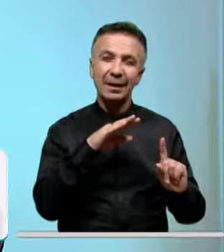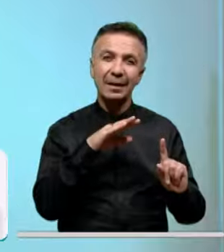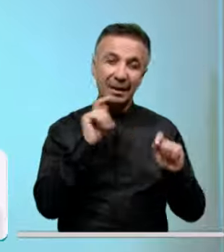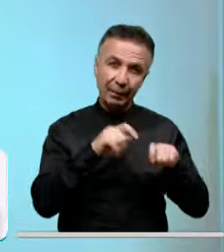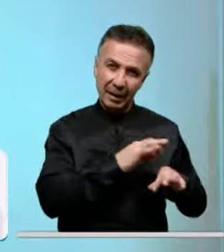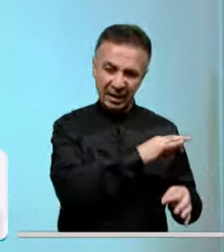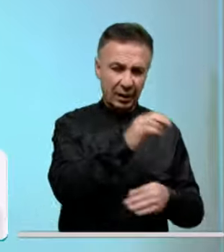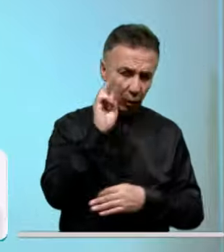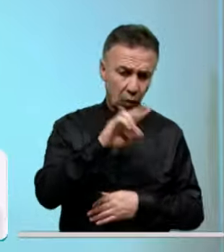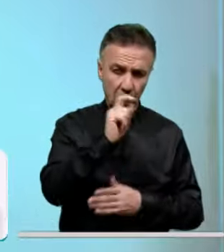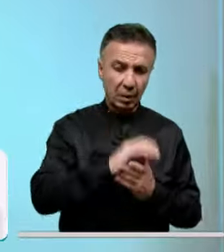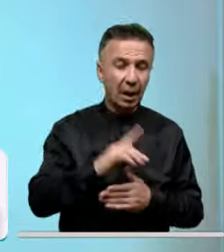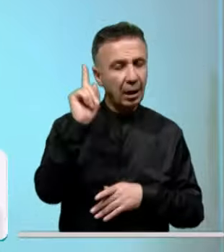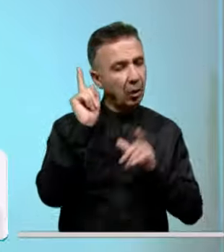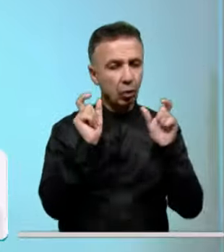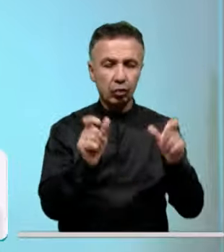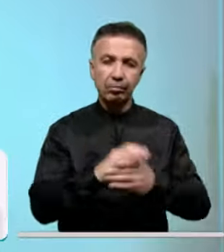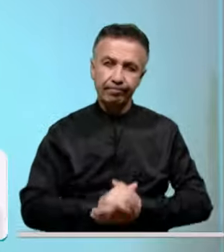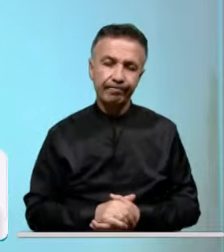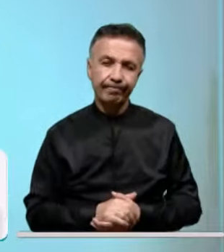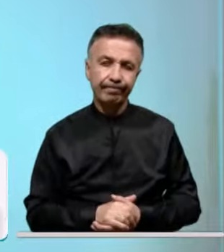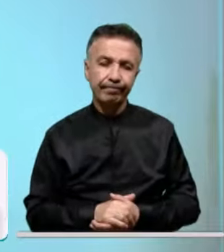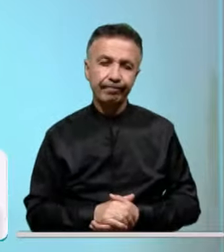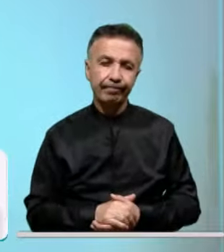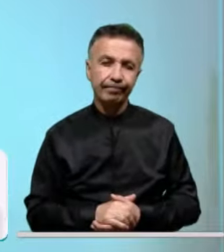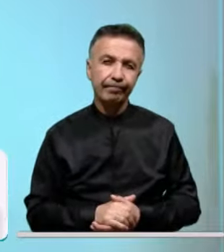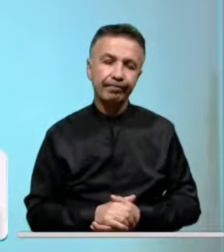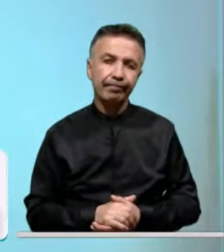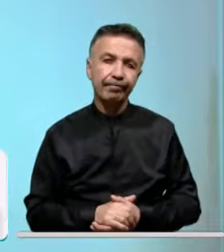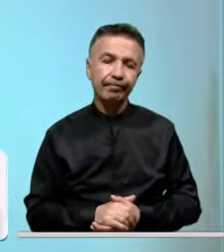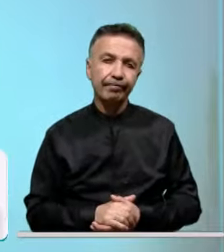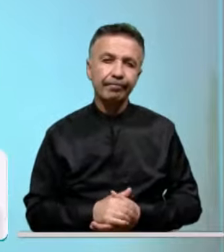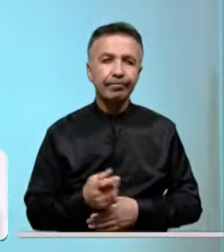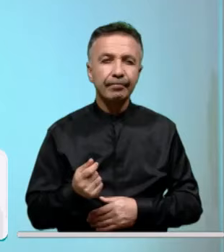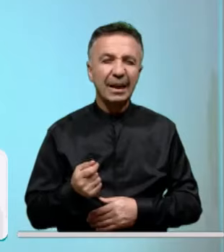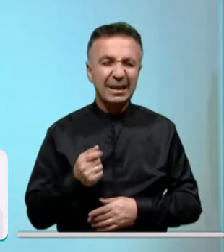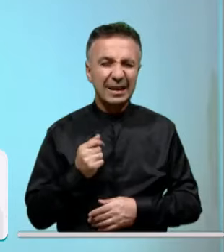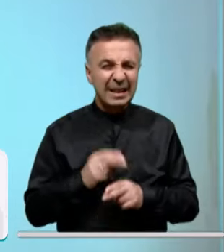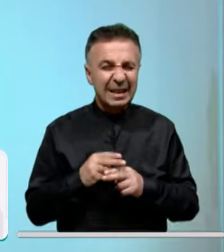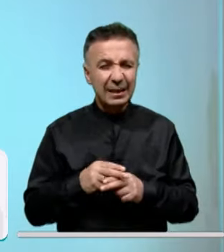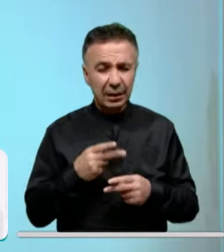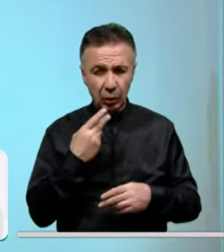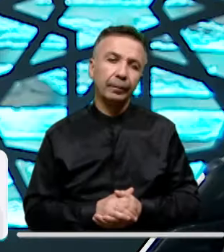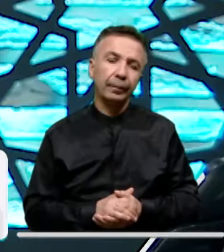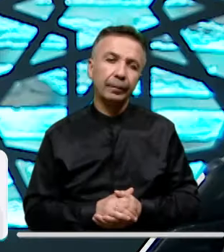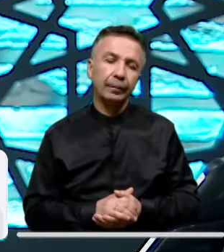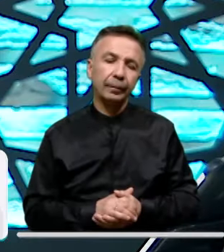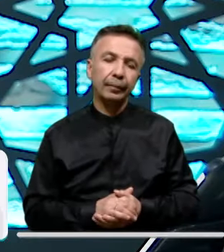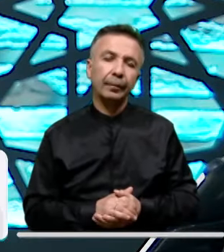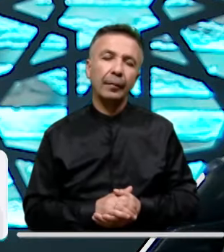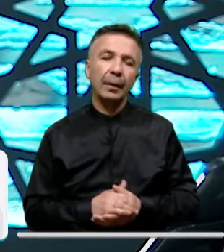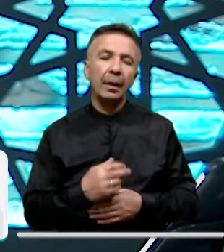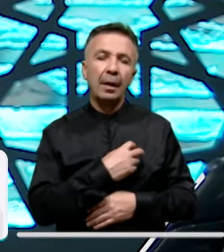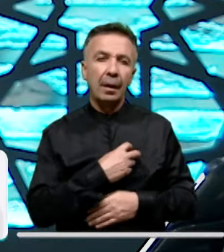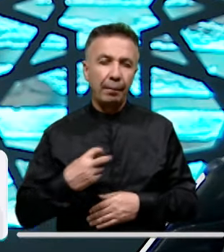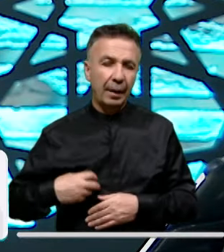Hak cümlemizi muhafaza buyursun. Amin. Yani biraz belki hızlı konuştum. Bu konuda söyleyecek çok şey var. Peygambersiz bir